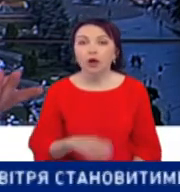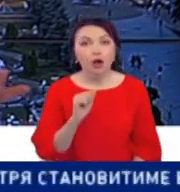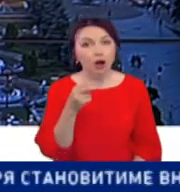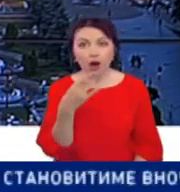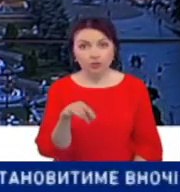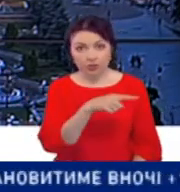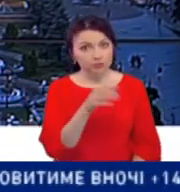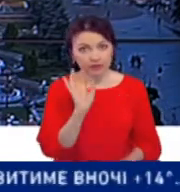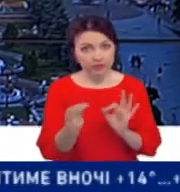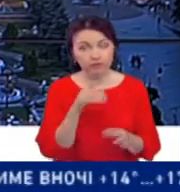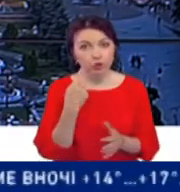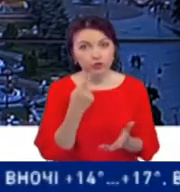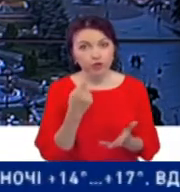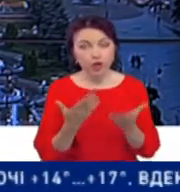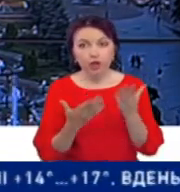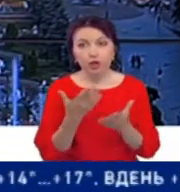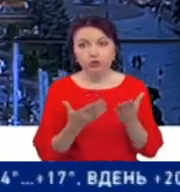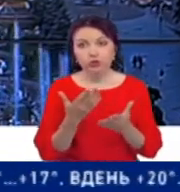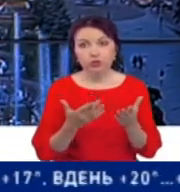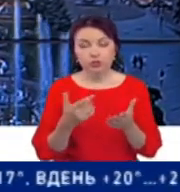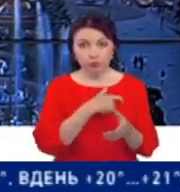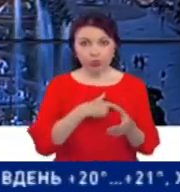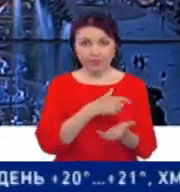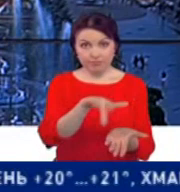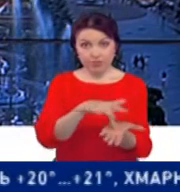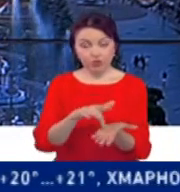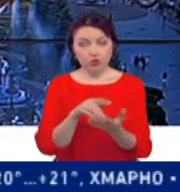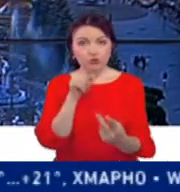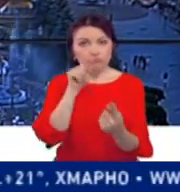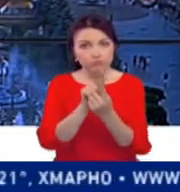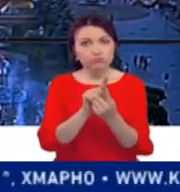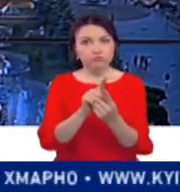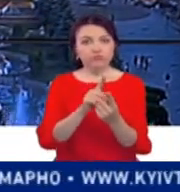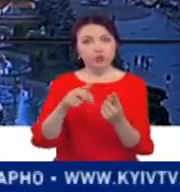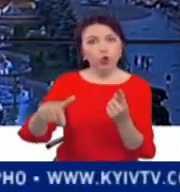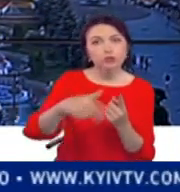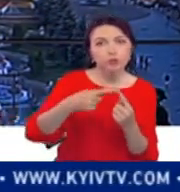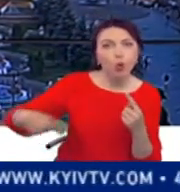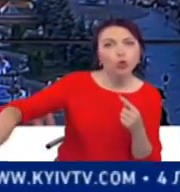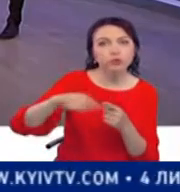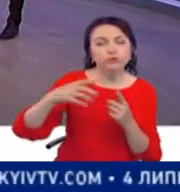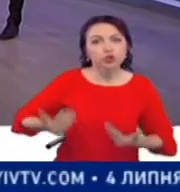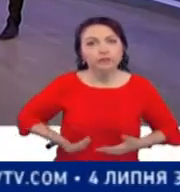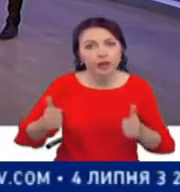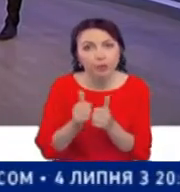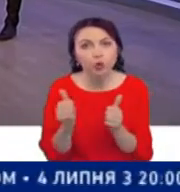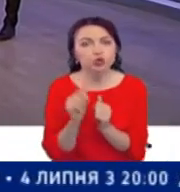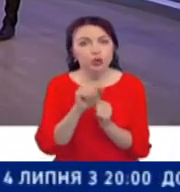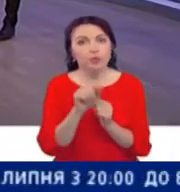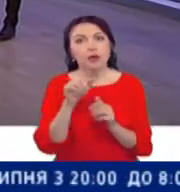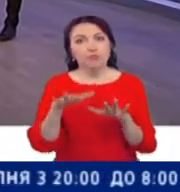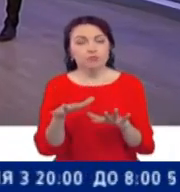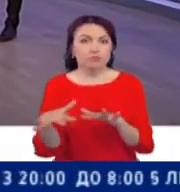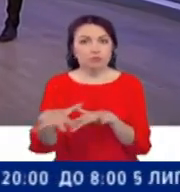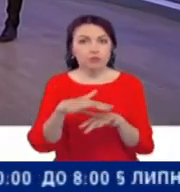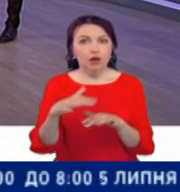справедливо говорить. Я дуже бо коли це мажоритарник, ти ж його бачиш, да? Він по округу має ходити, він десь там ще й живе поруч з тобою. Ну, очевидно.